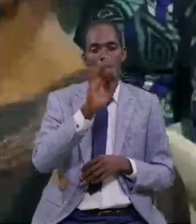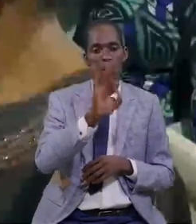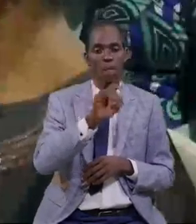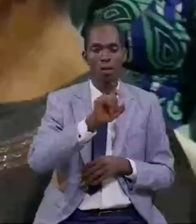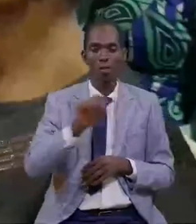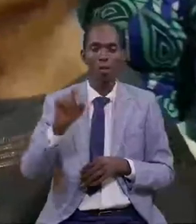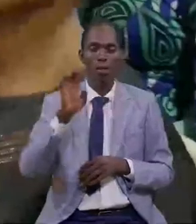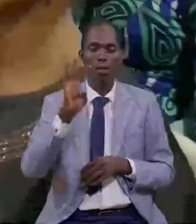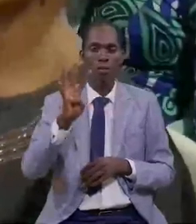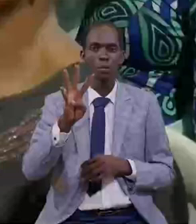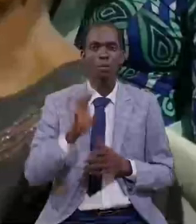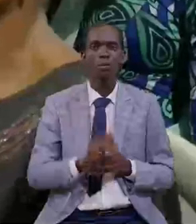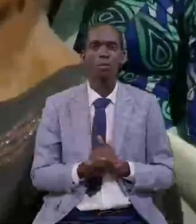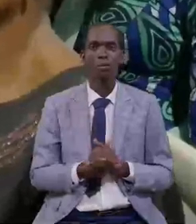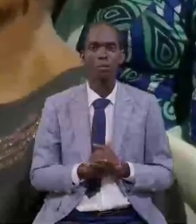verset